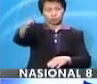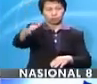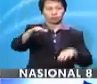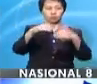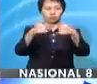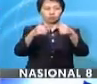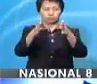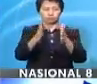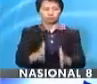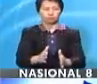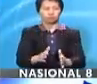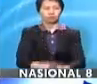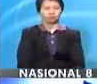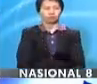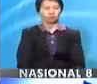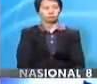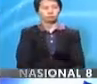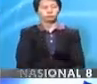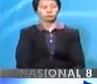atlet.